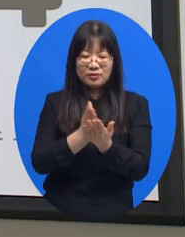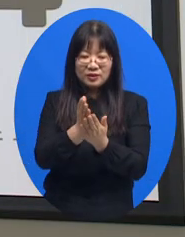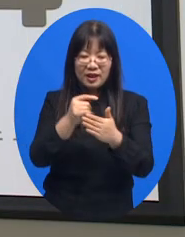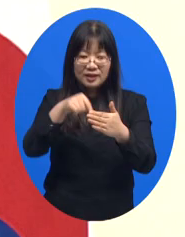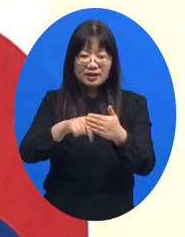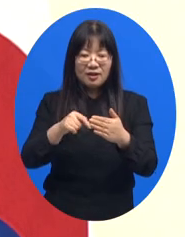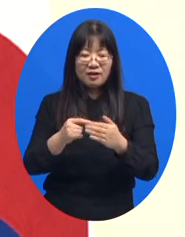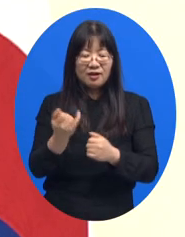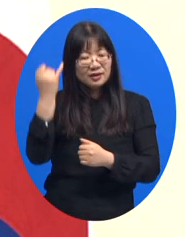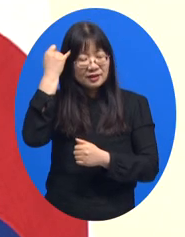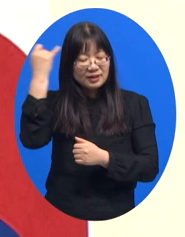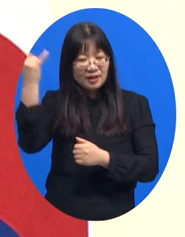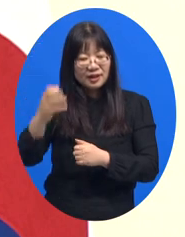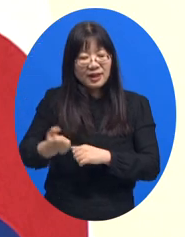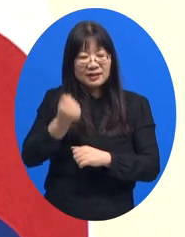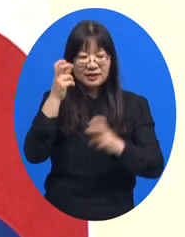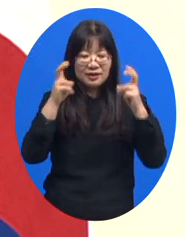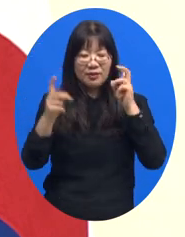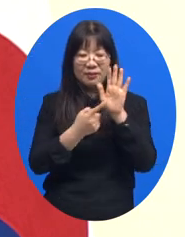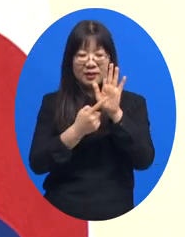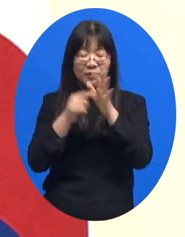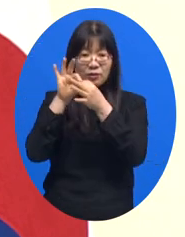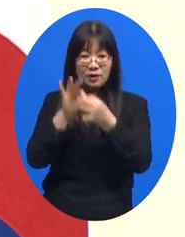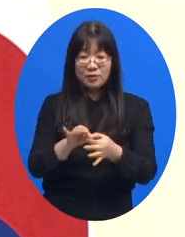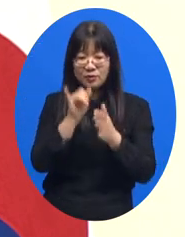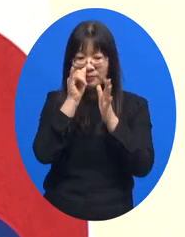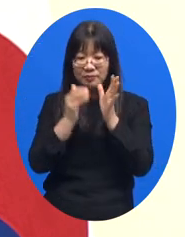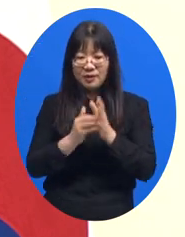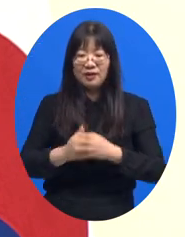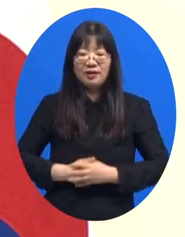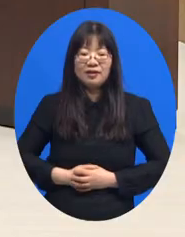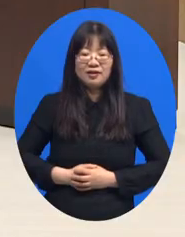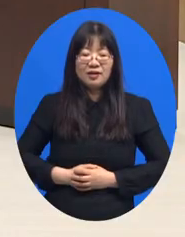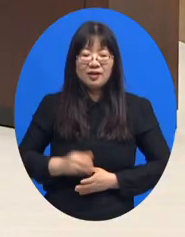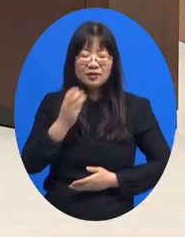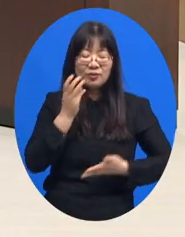관련된 분야에서 기발한 아이디어를 지닌 기업들의 발표가 이어집니다.